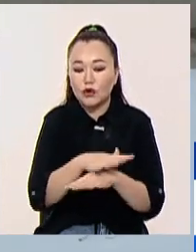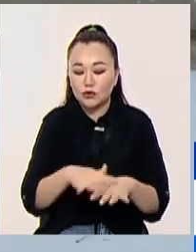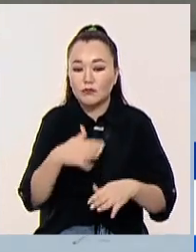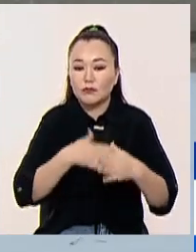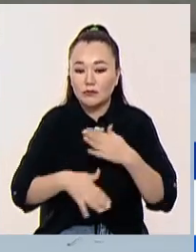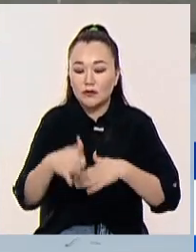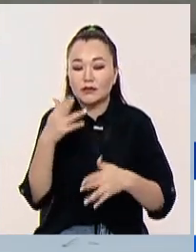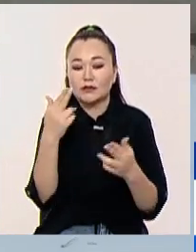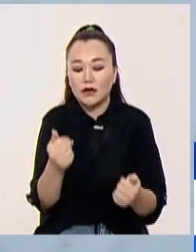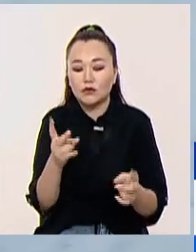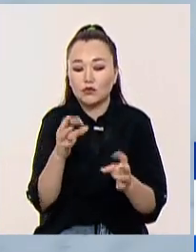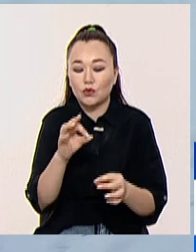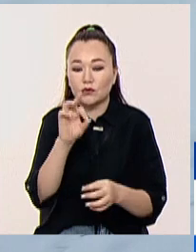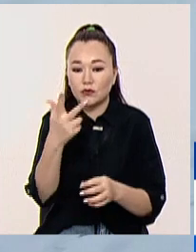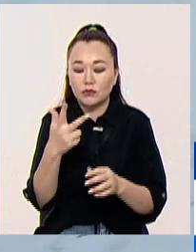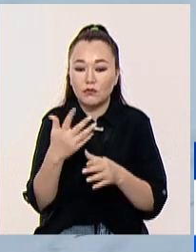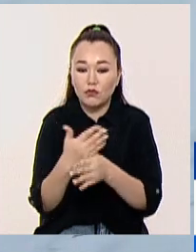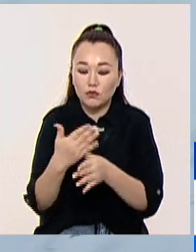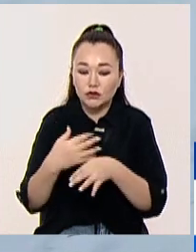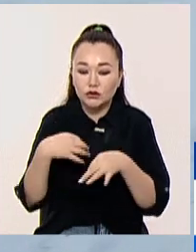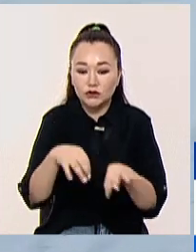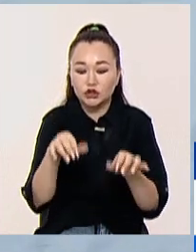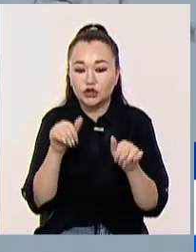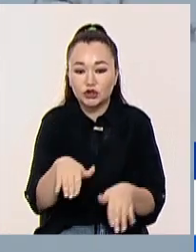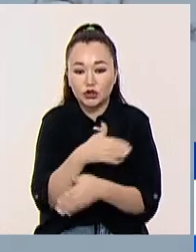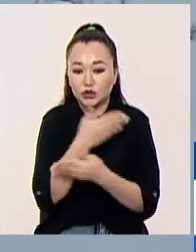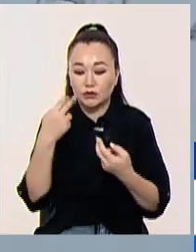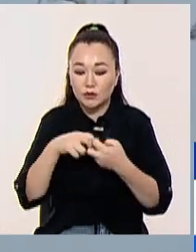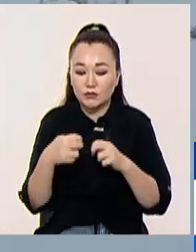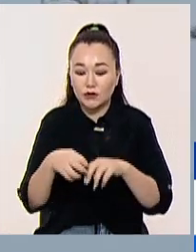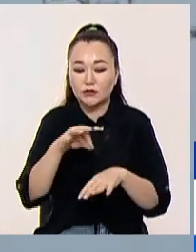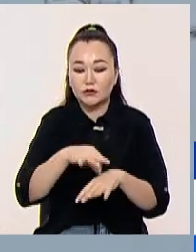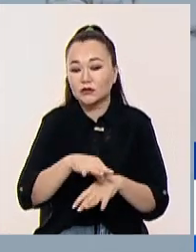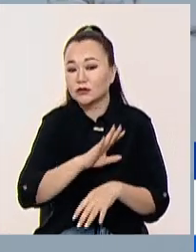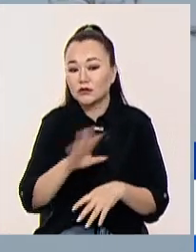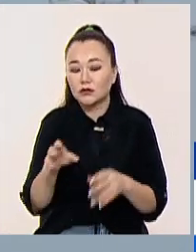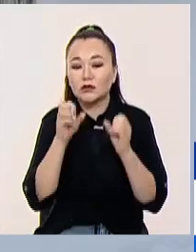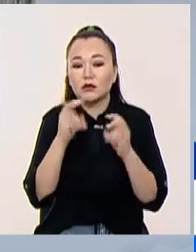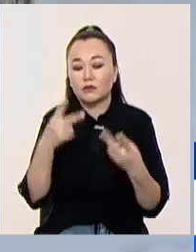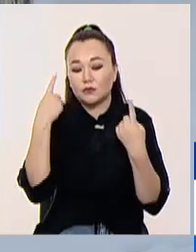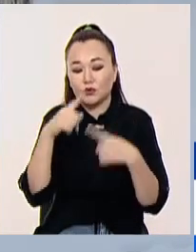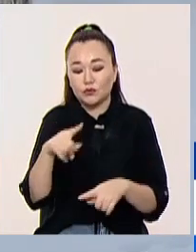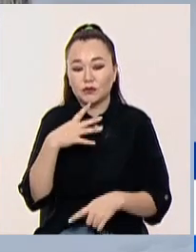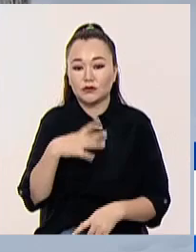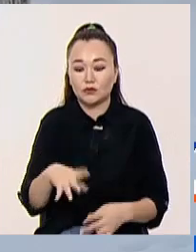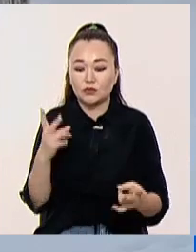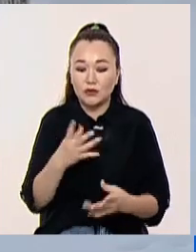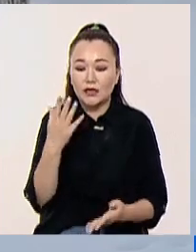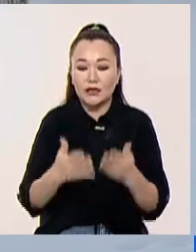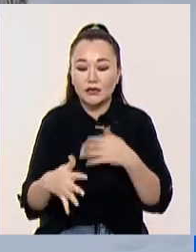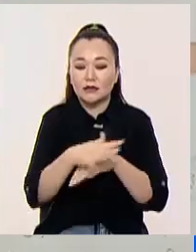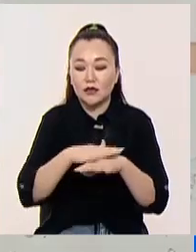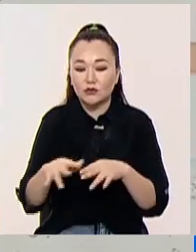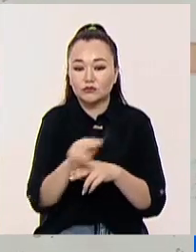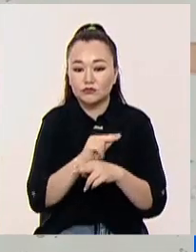отыр. Бірақ жедел жәрдем мәселесі шешілмегендіктен халыққа ауырмаудың әдісін ойлап табуға тура келеді. Немесе халық